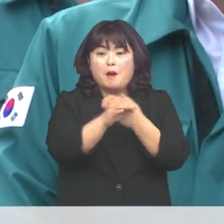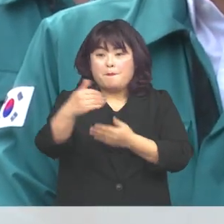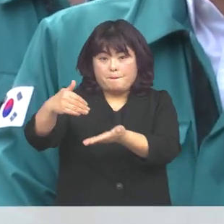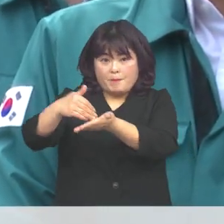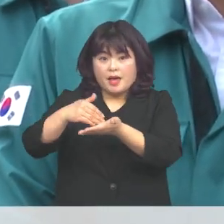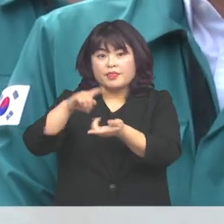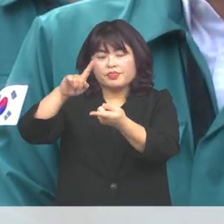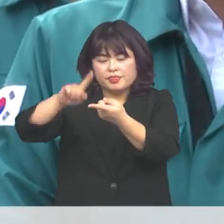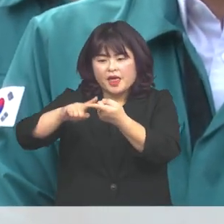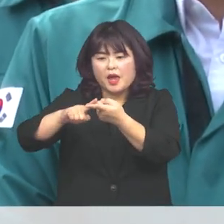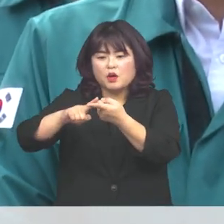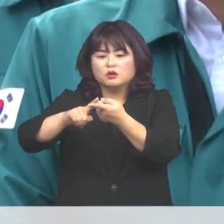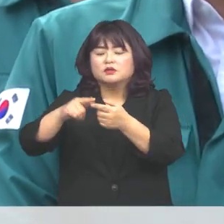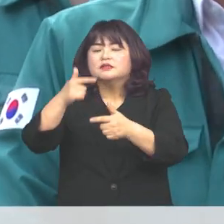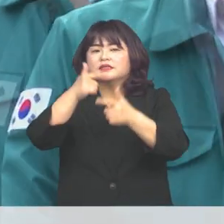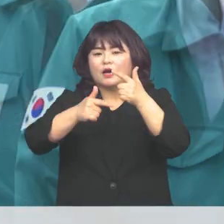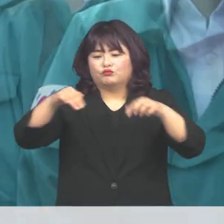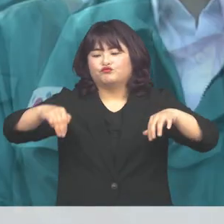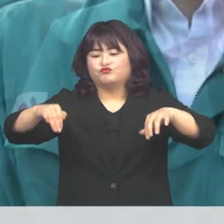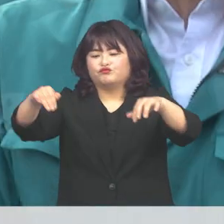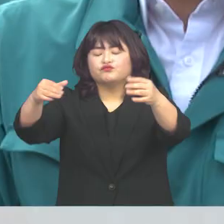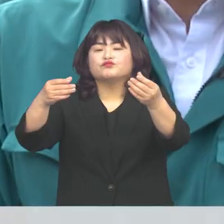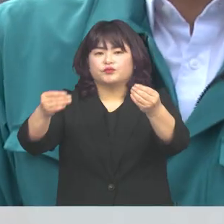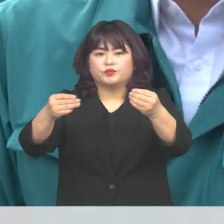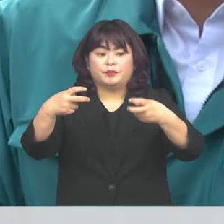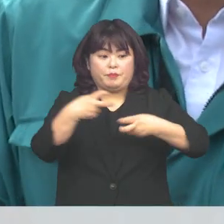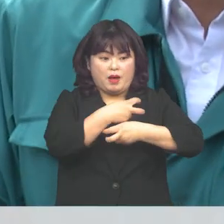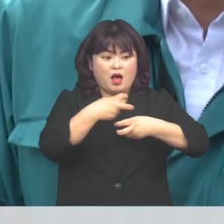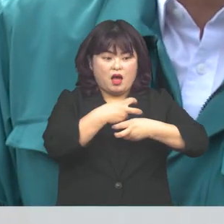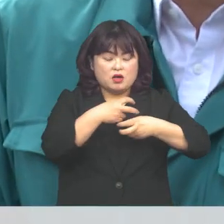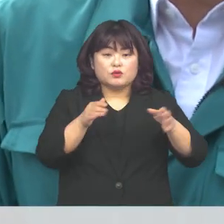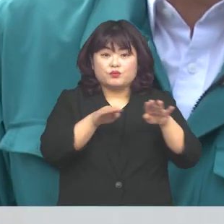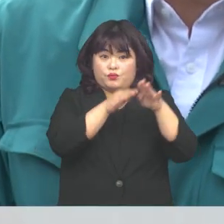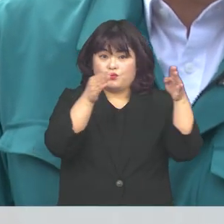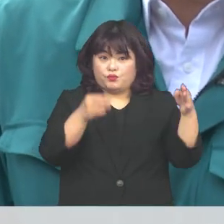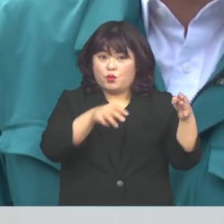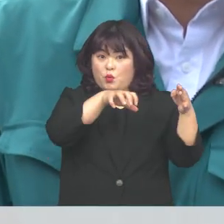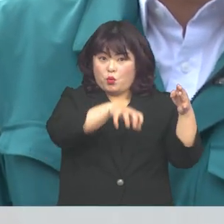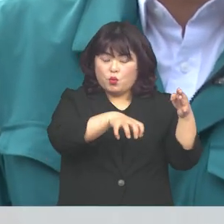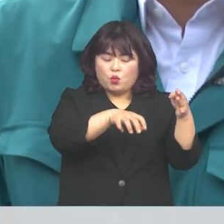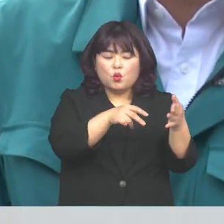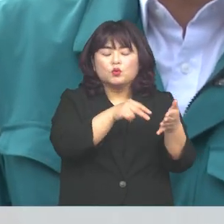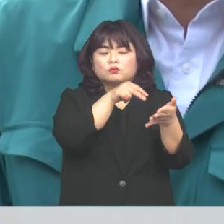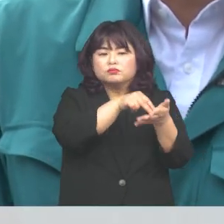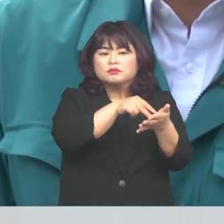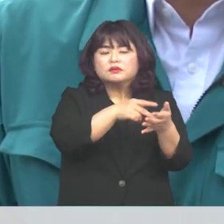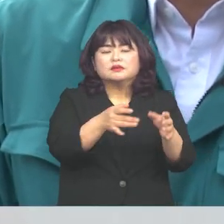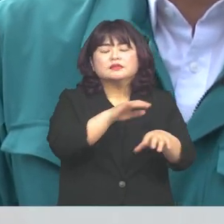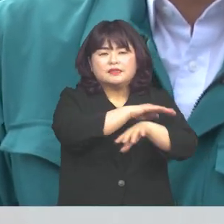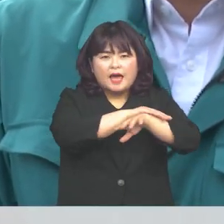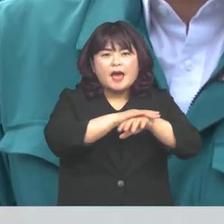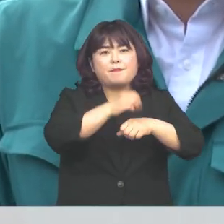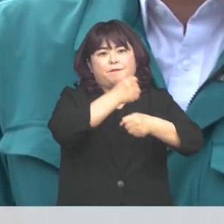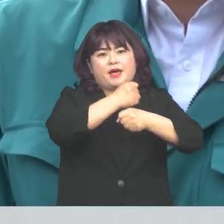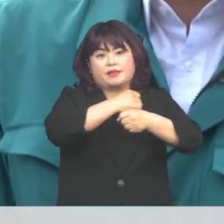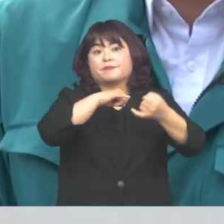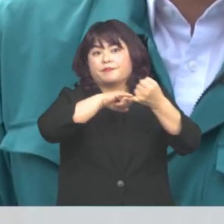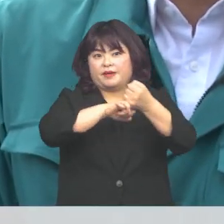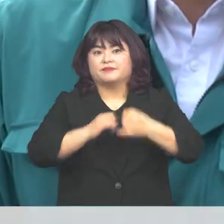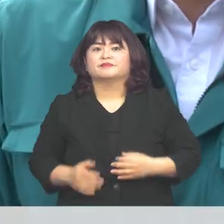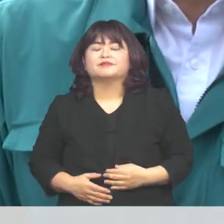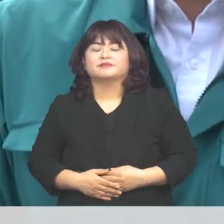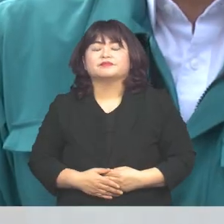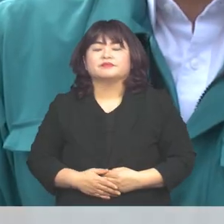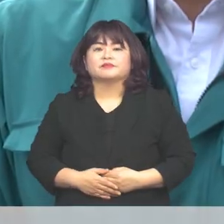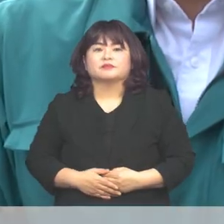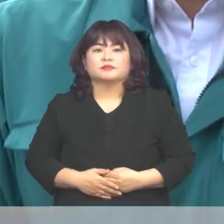말씀 주신 가로수도 좀 심고 또 이제 버스 정류장에 쉘터도 저희들이 잘